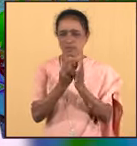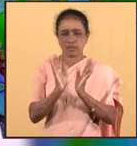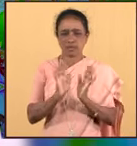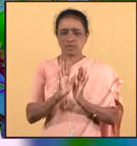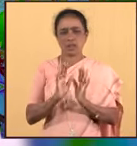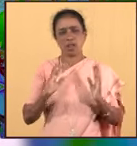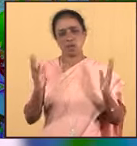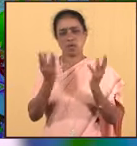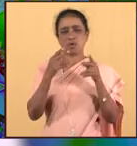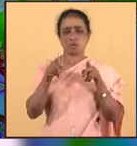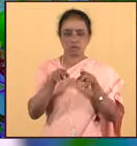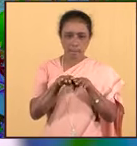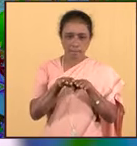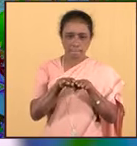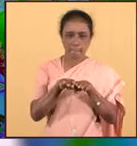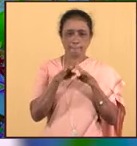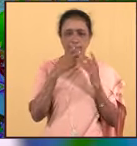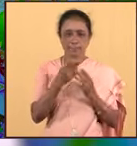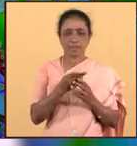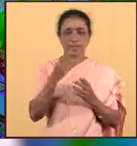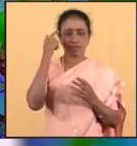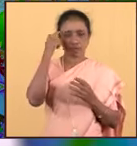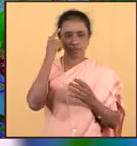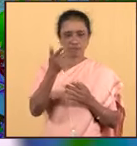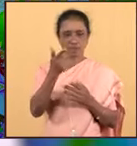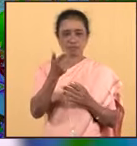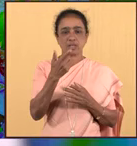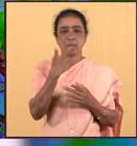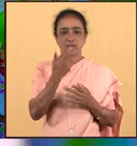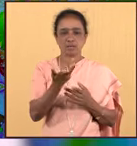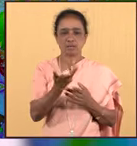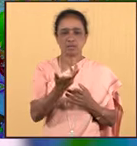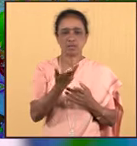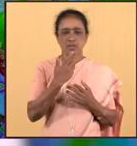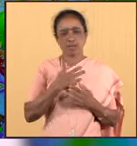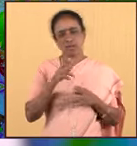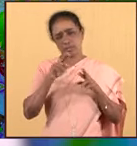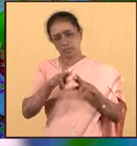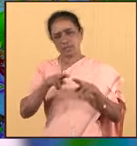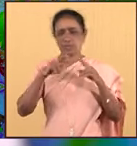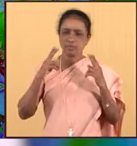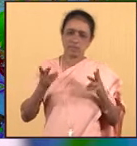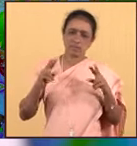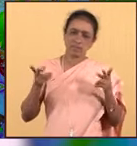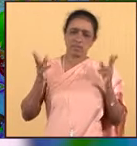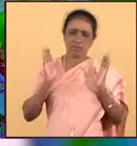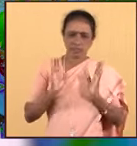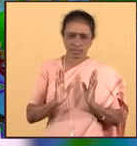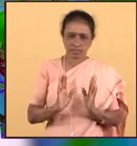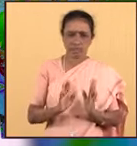இப்போ சமய சார்பின்மையின் நோக்கமானது சமய நம்பிக்கையை கொண்டவர்களும் மற்ற எந்த சமயத்தை